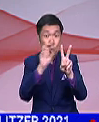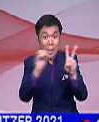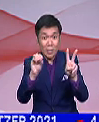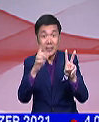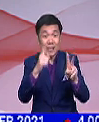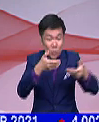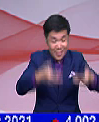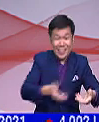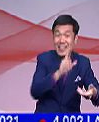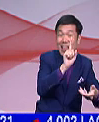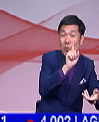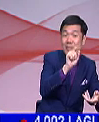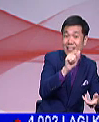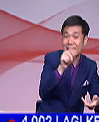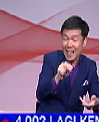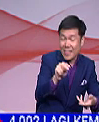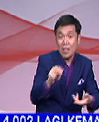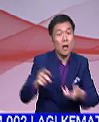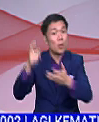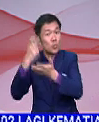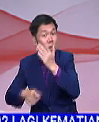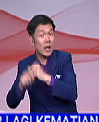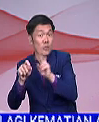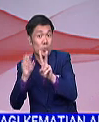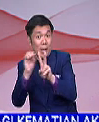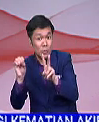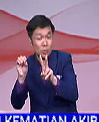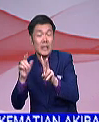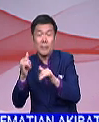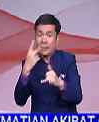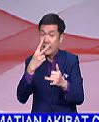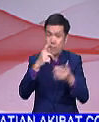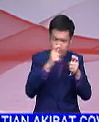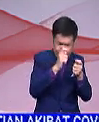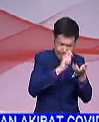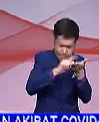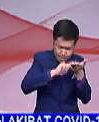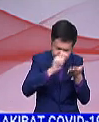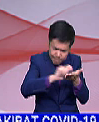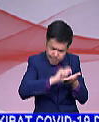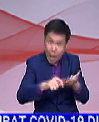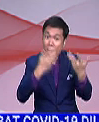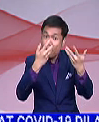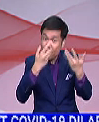per tan metrik ke atas ekspor besi buruk dirumuskan.